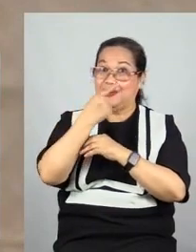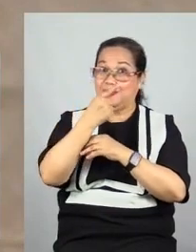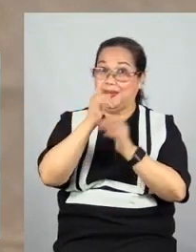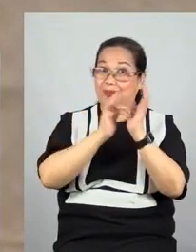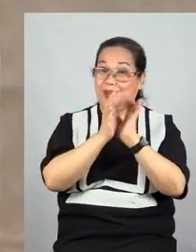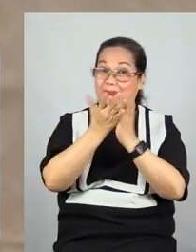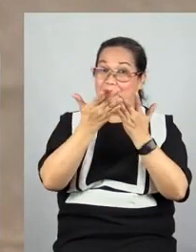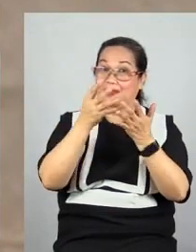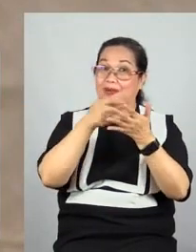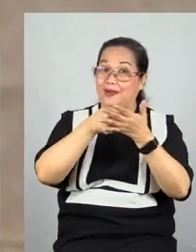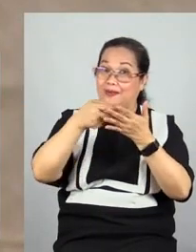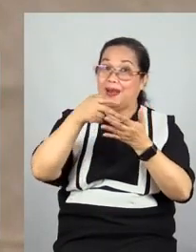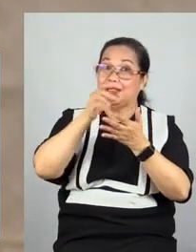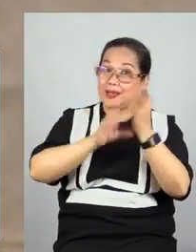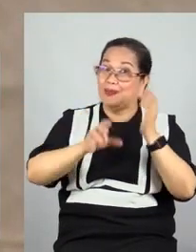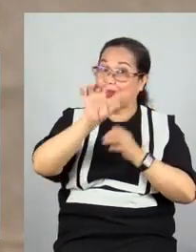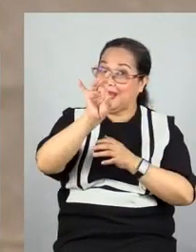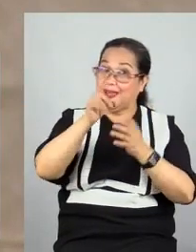8:9,